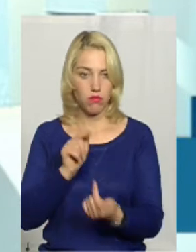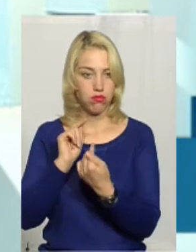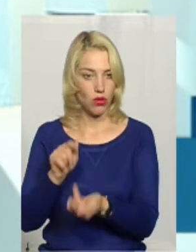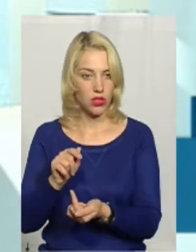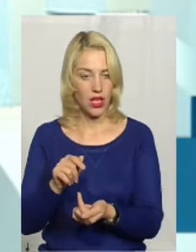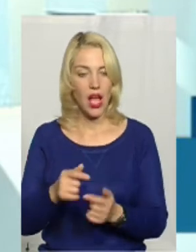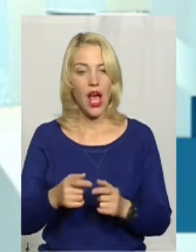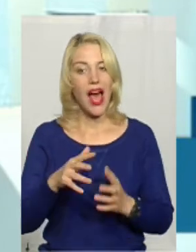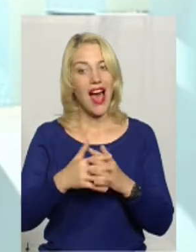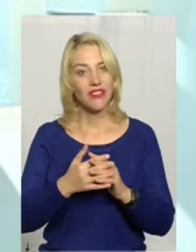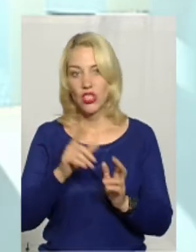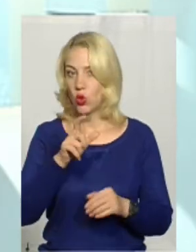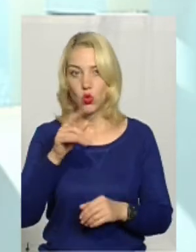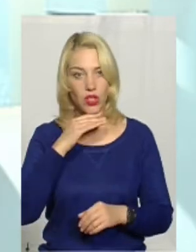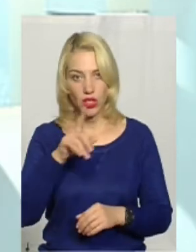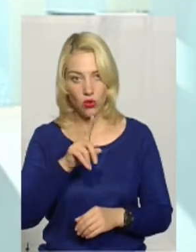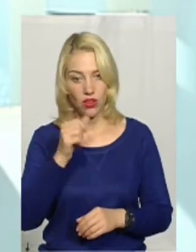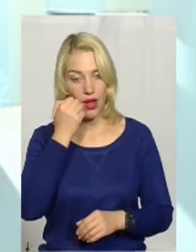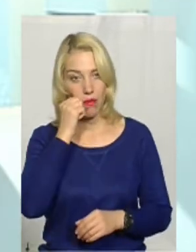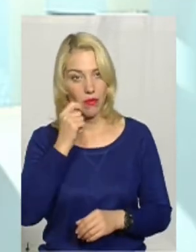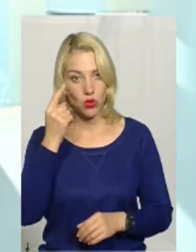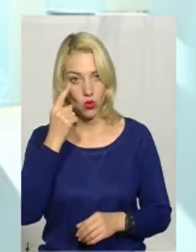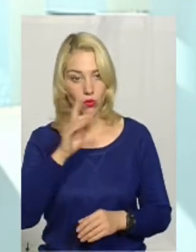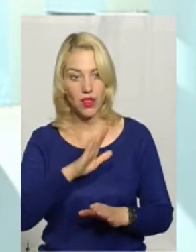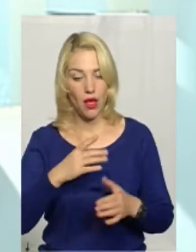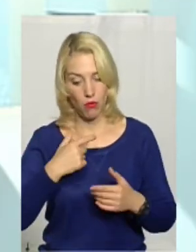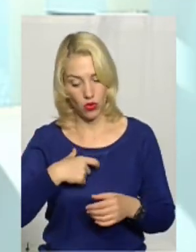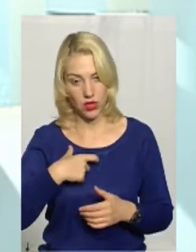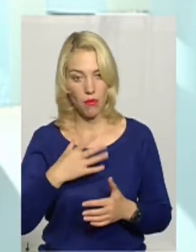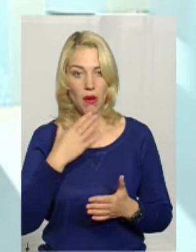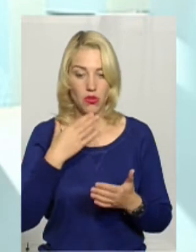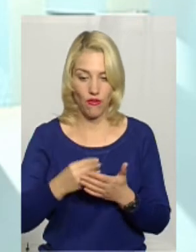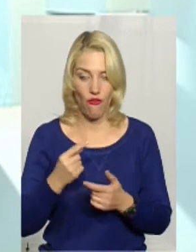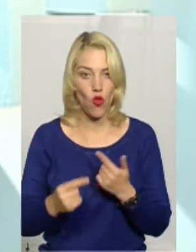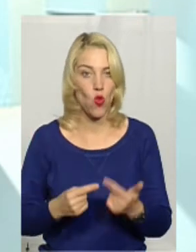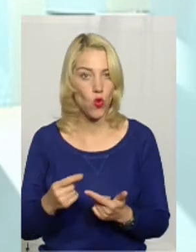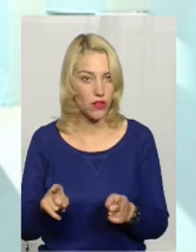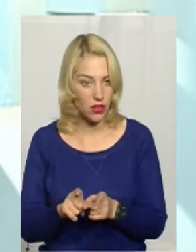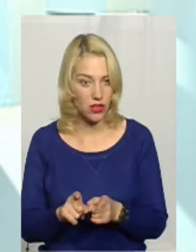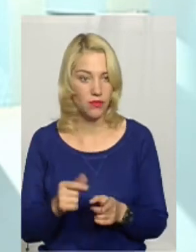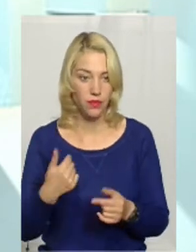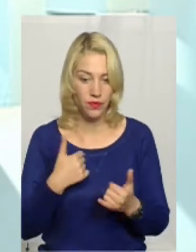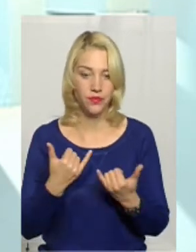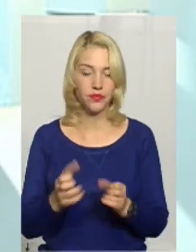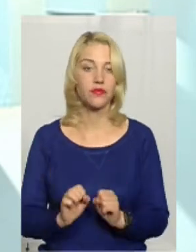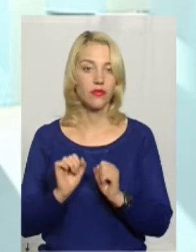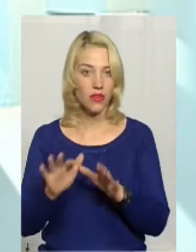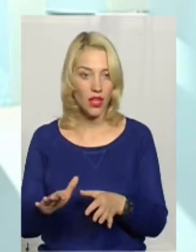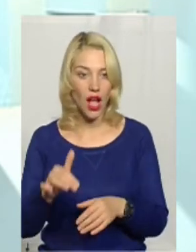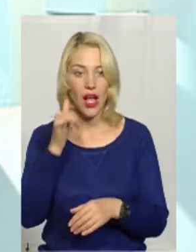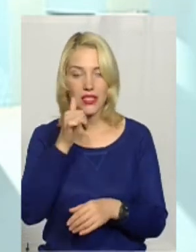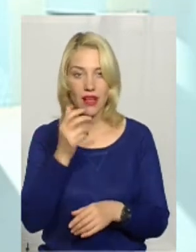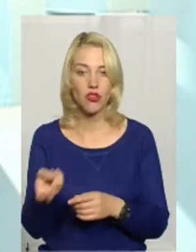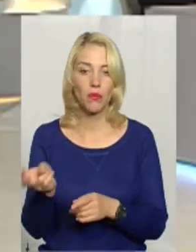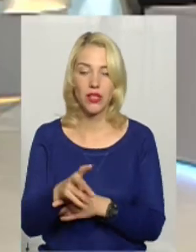не дурні. Яка бабця не була, вона думає теж не тільки про себе, а про внука, про свою дитину, тому що вона сьогодні це віддасть, а завтра